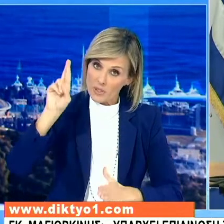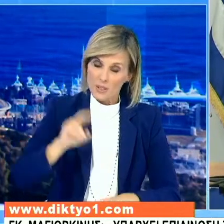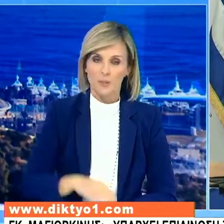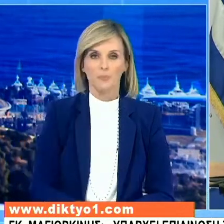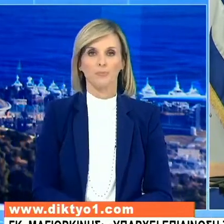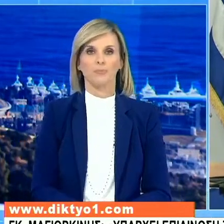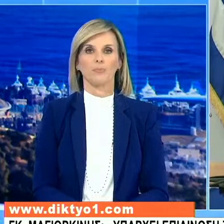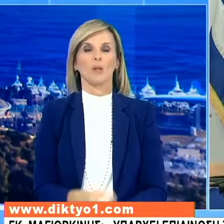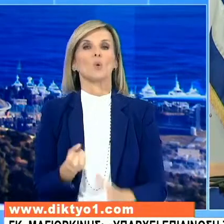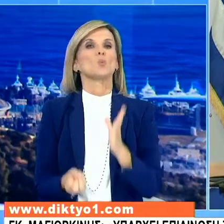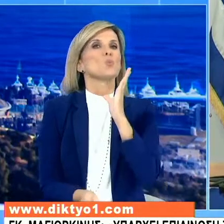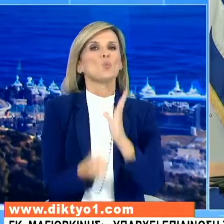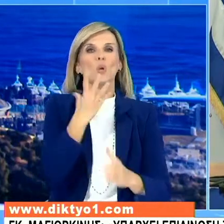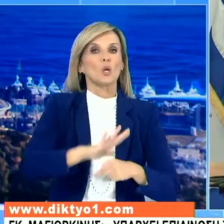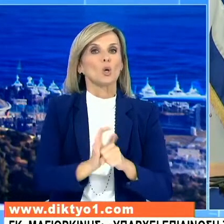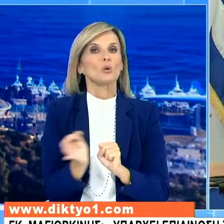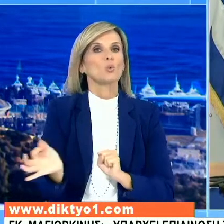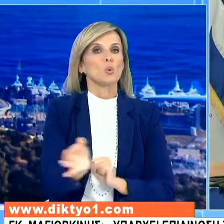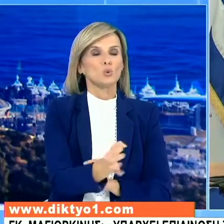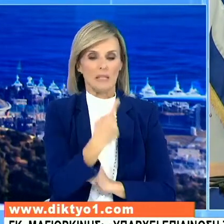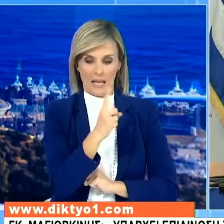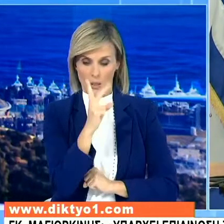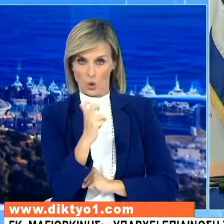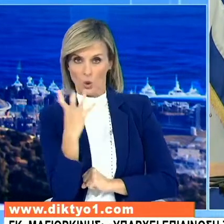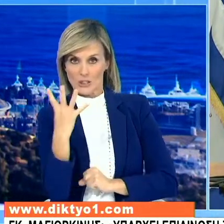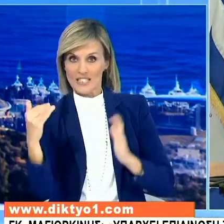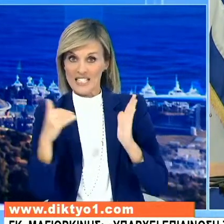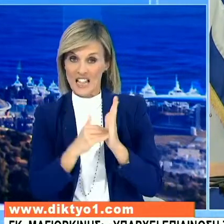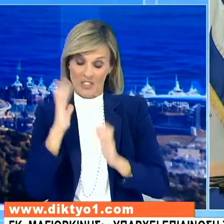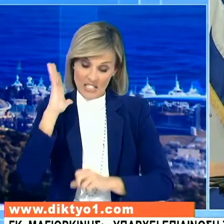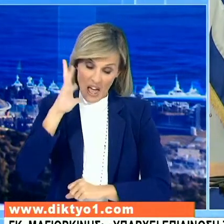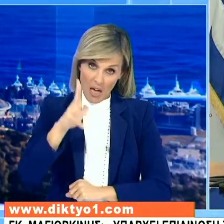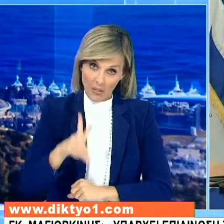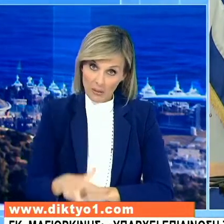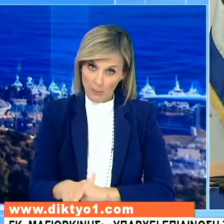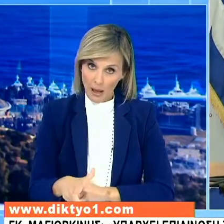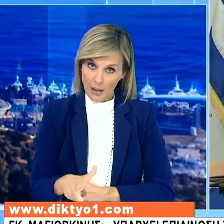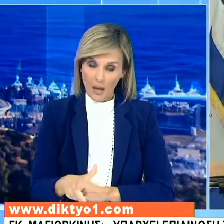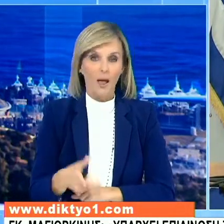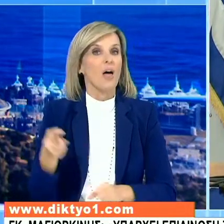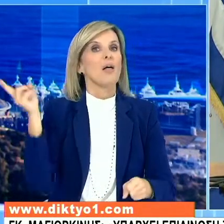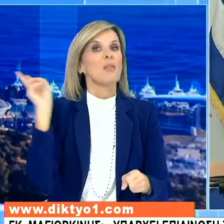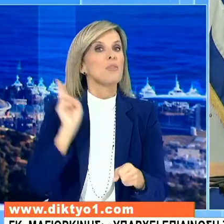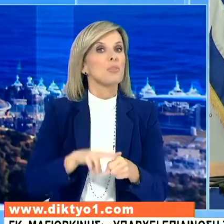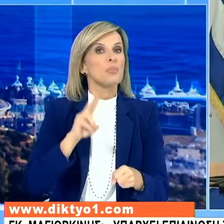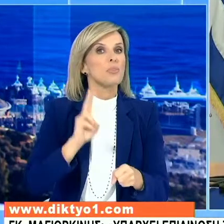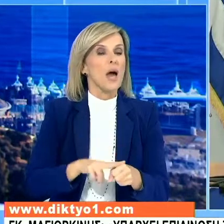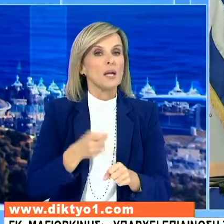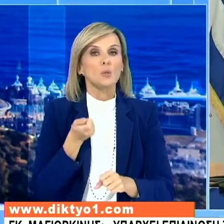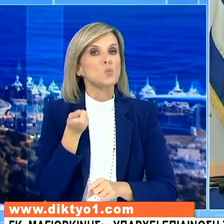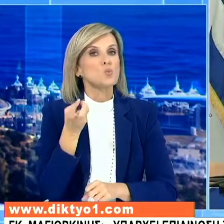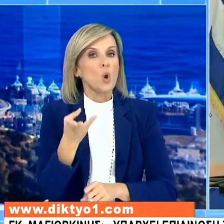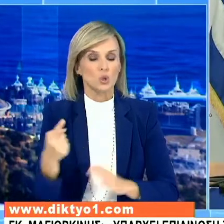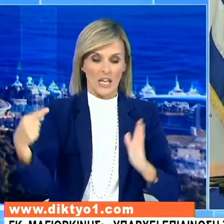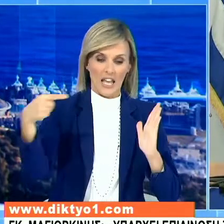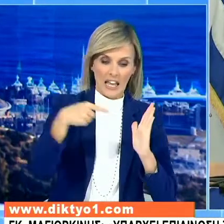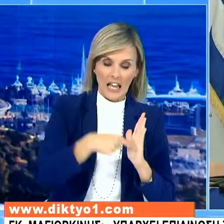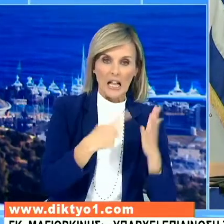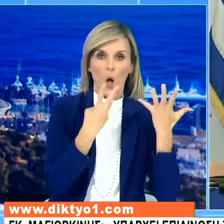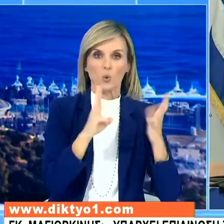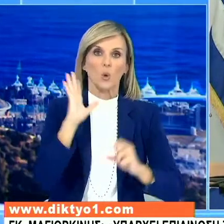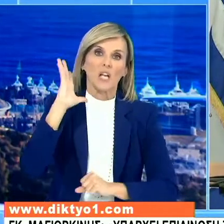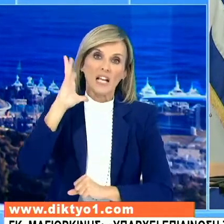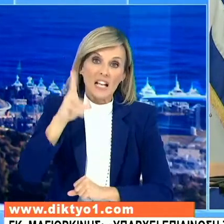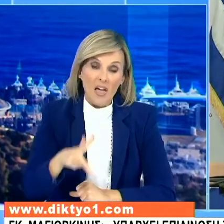νέων διαγνώσεων αυξήθηκε σε περίπου 124.000 διαγνώσεις ανά ημέρα, ενώ ο αριθμός των θανάτων αυξήθηκε σε περίπου 1.800 ανά